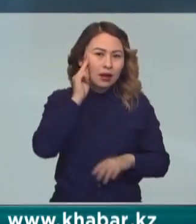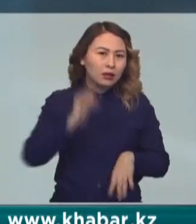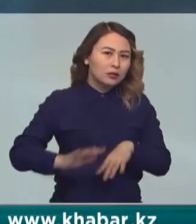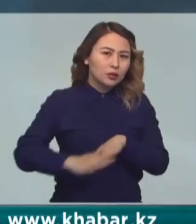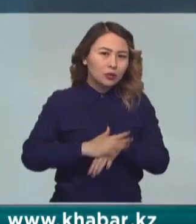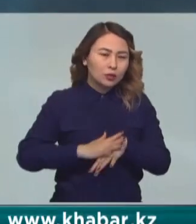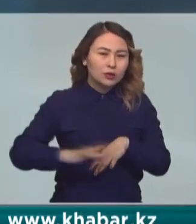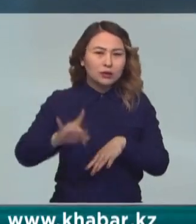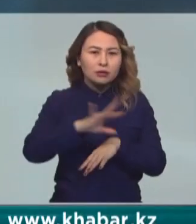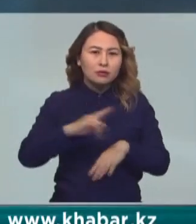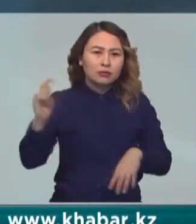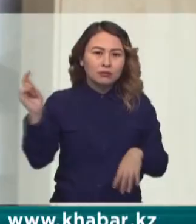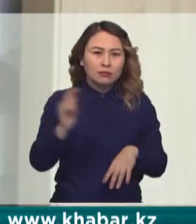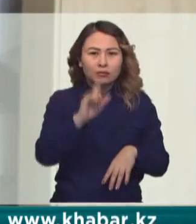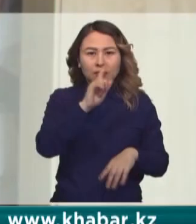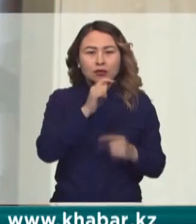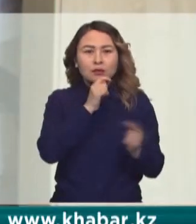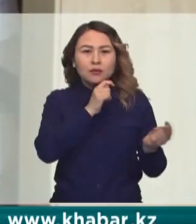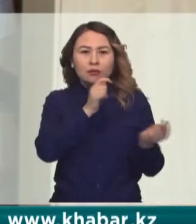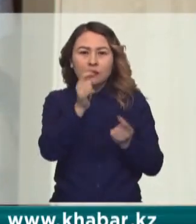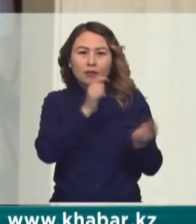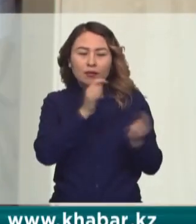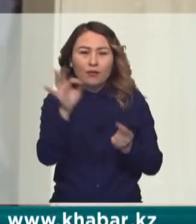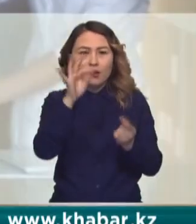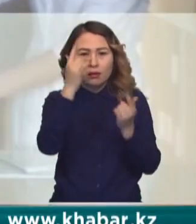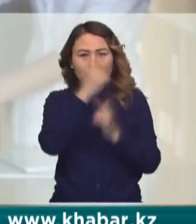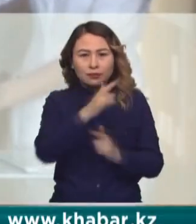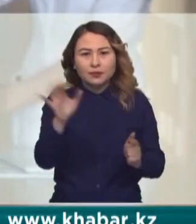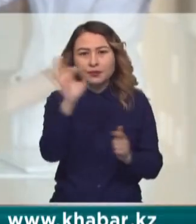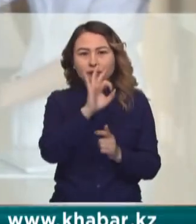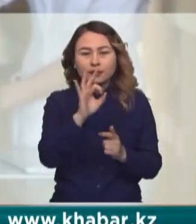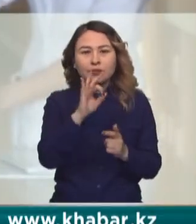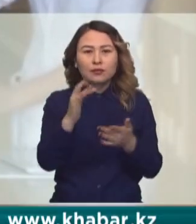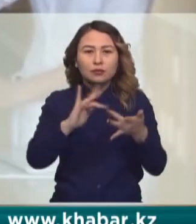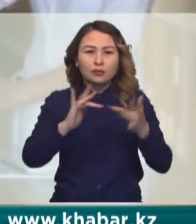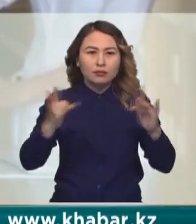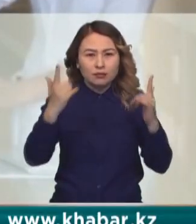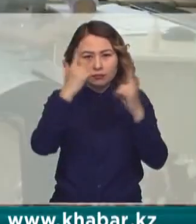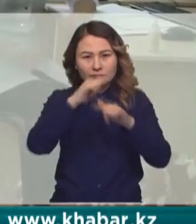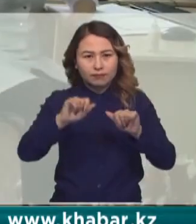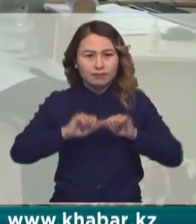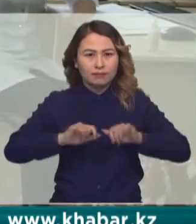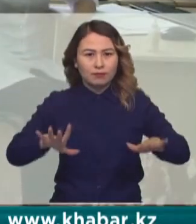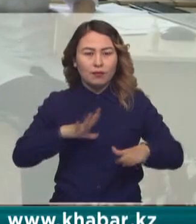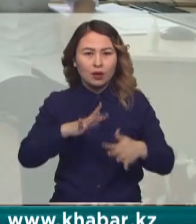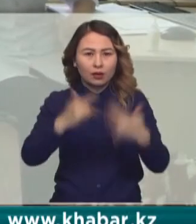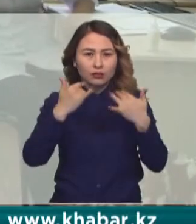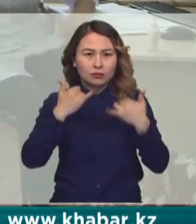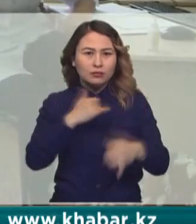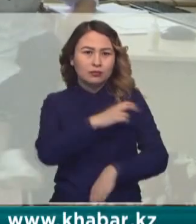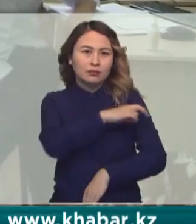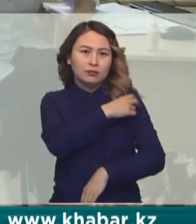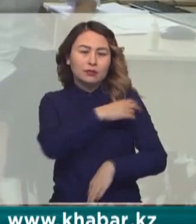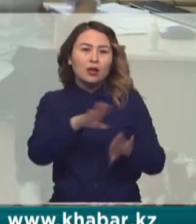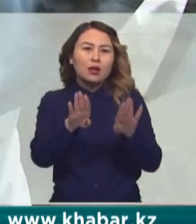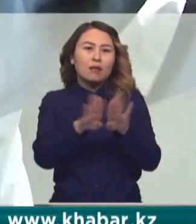Халық Республикасынан келген бірнеше азаматтан қауіпті дерттің анықталғаны туралы хабарламаны әлеуметтік желіде жариялаған. Ал бүгін дәрігерлер